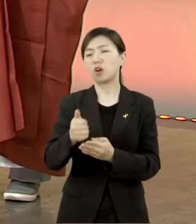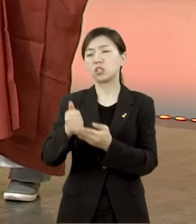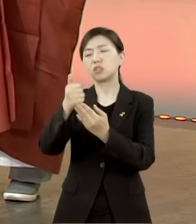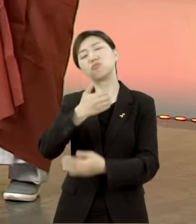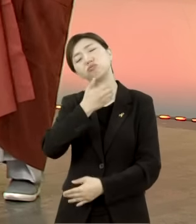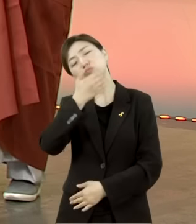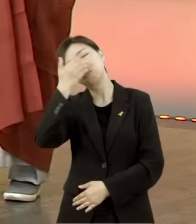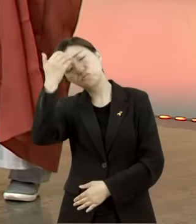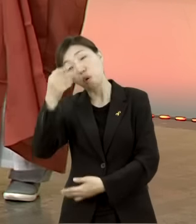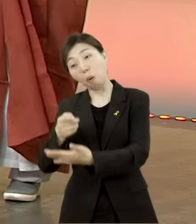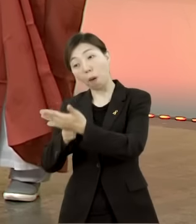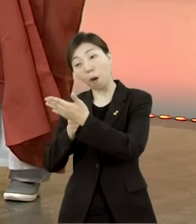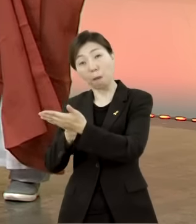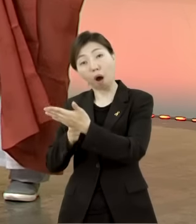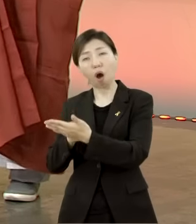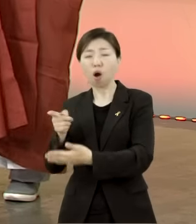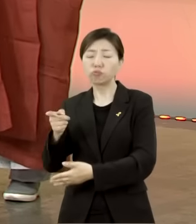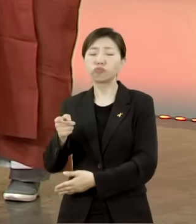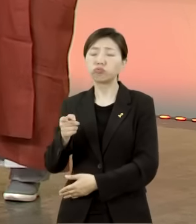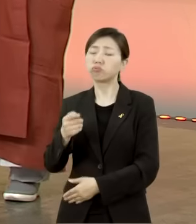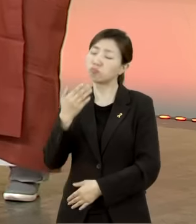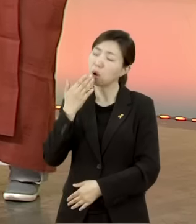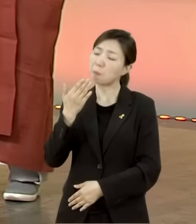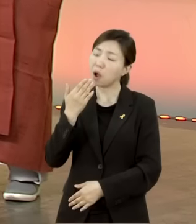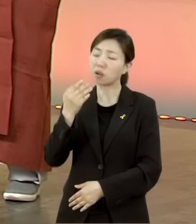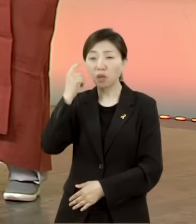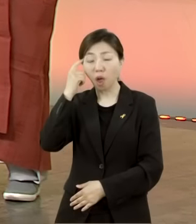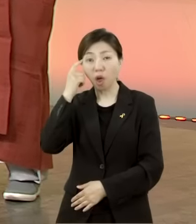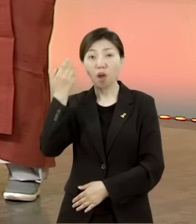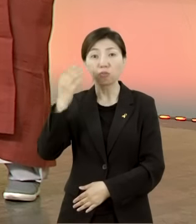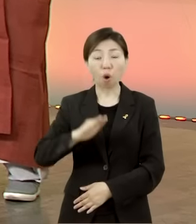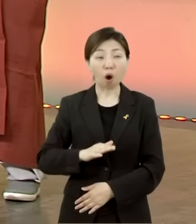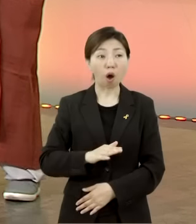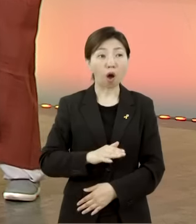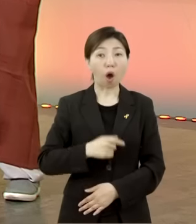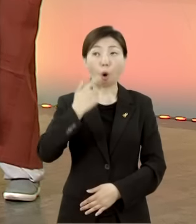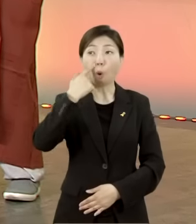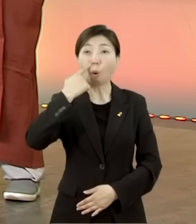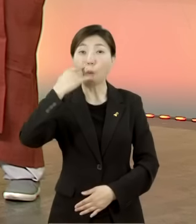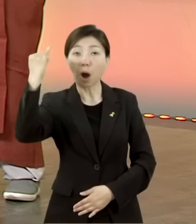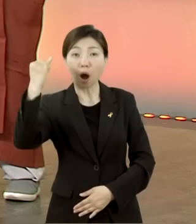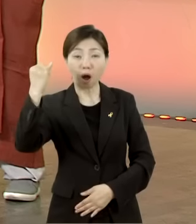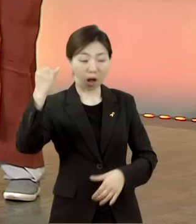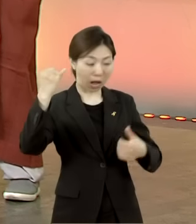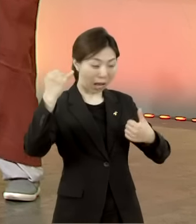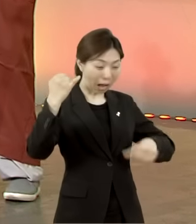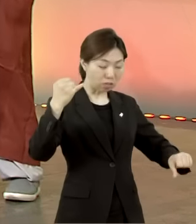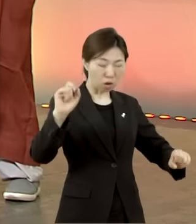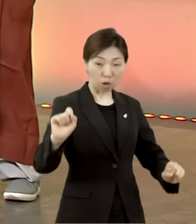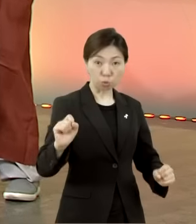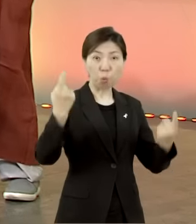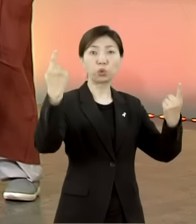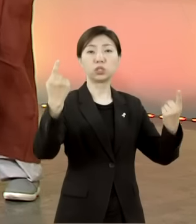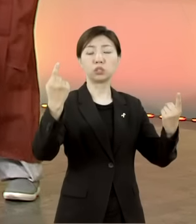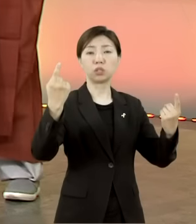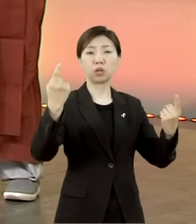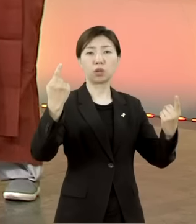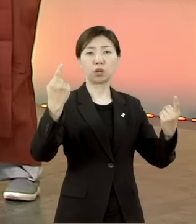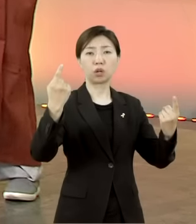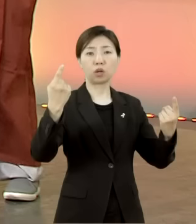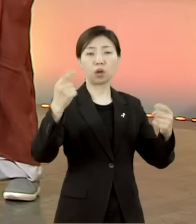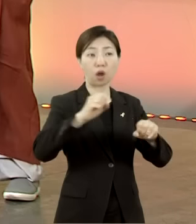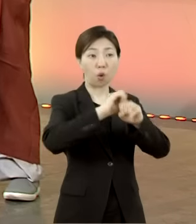부처님 꿈에 나오는 그런 꿈꾼 거는 뭐 그럴 수도 있지만 어머니와 아들이 같은 날에